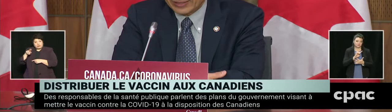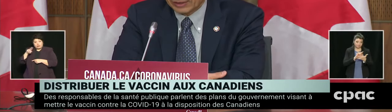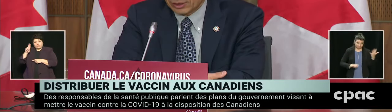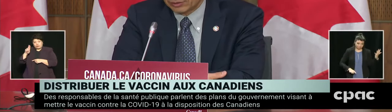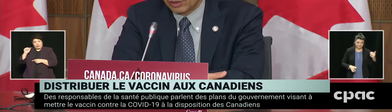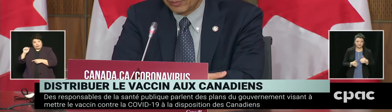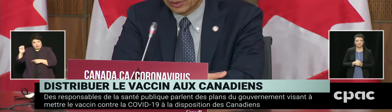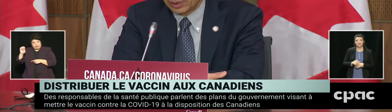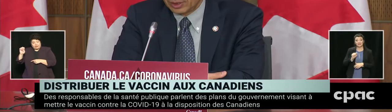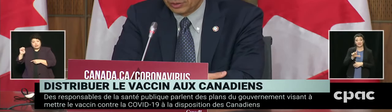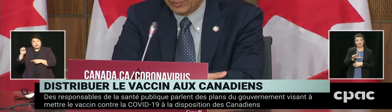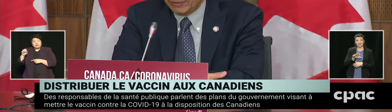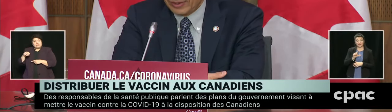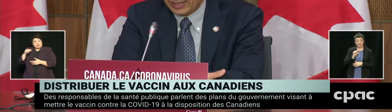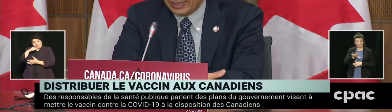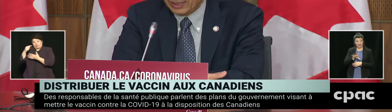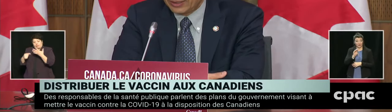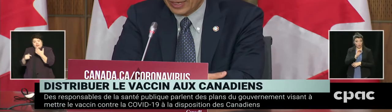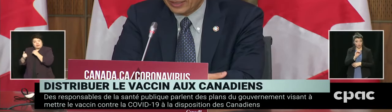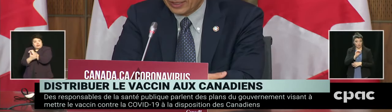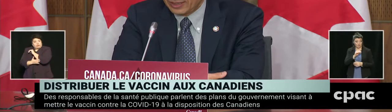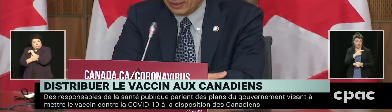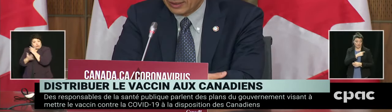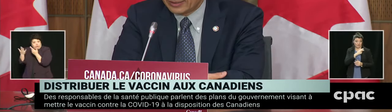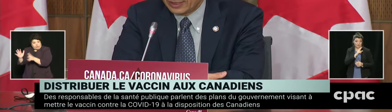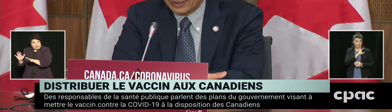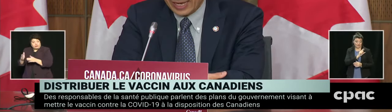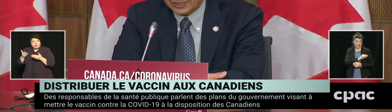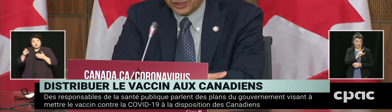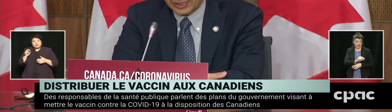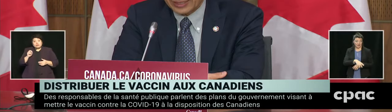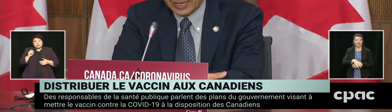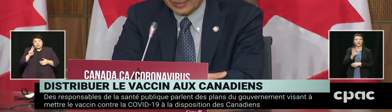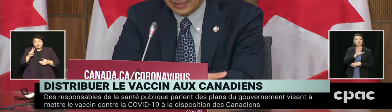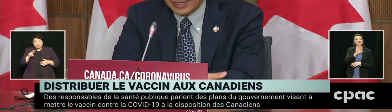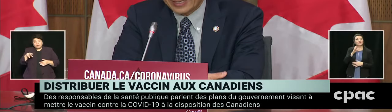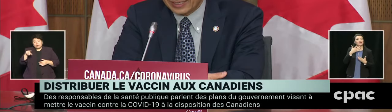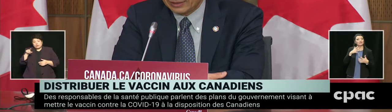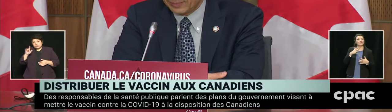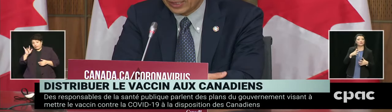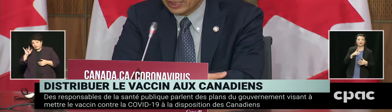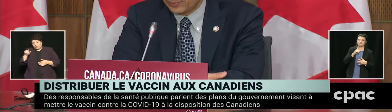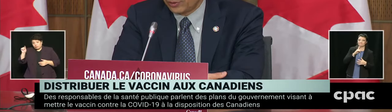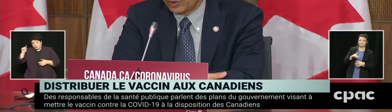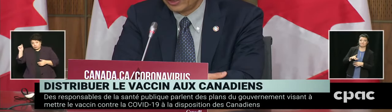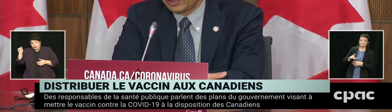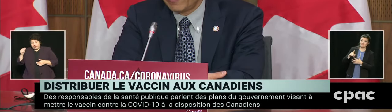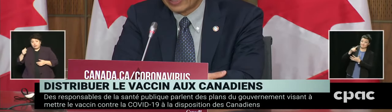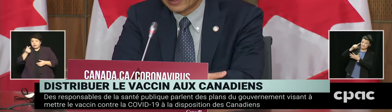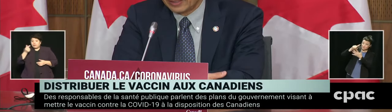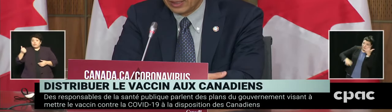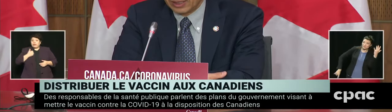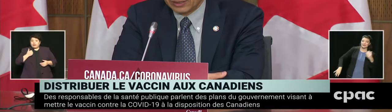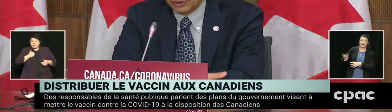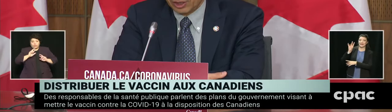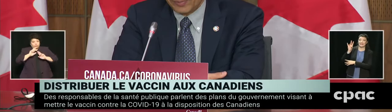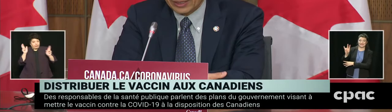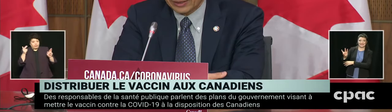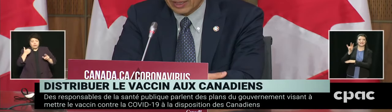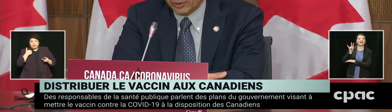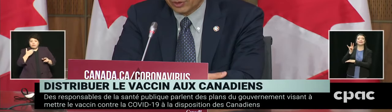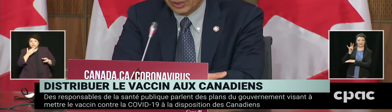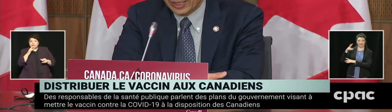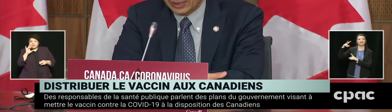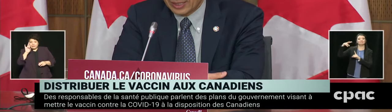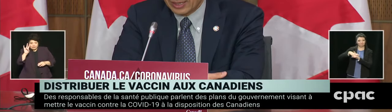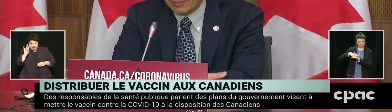du 25 octobre 2020, le Canada s'était assuré l'accès à 7 des principaux candidats vaccins, ce dont